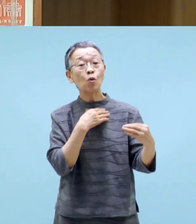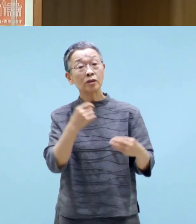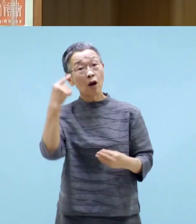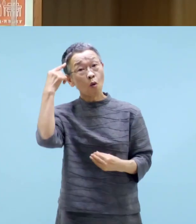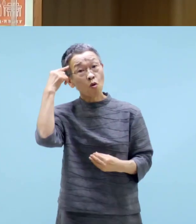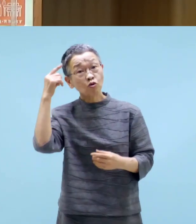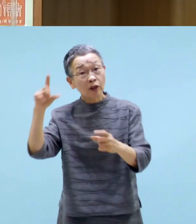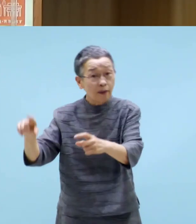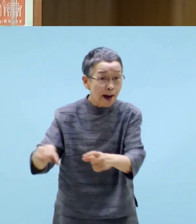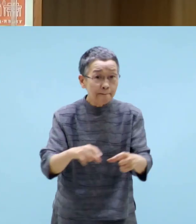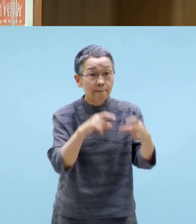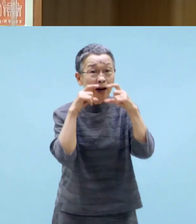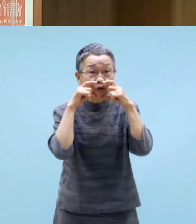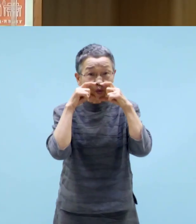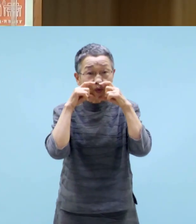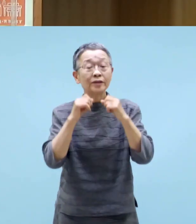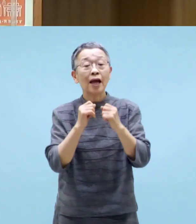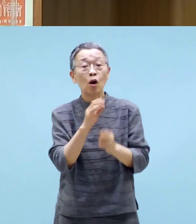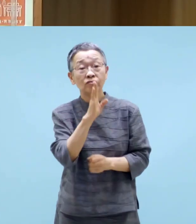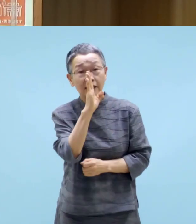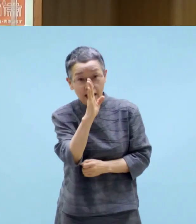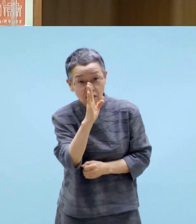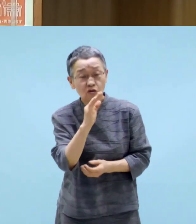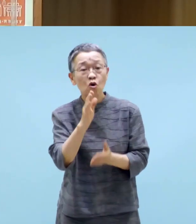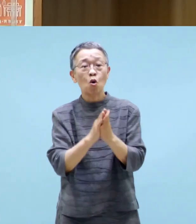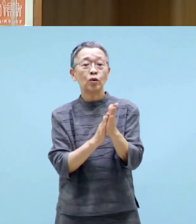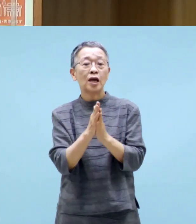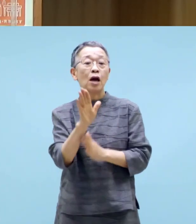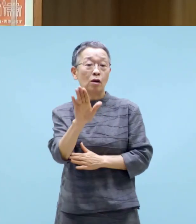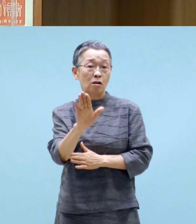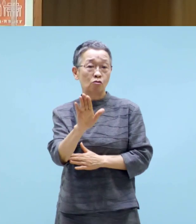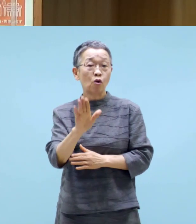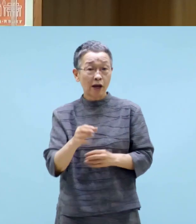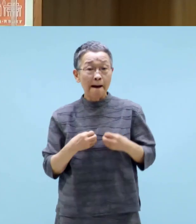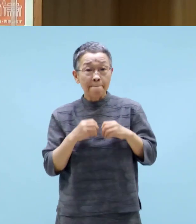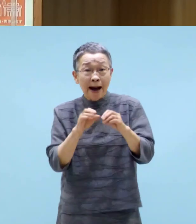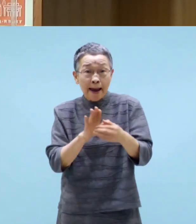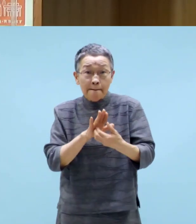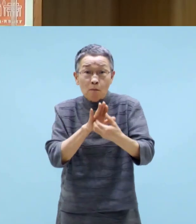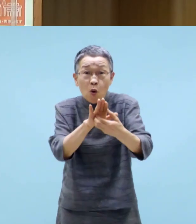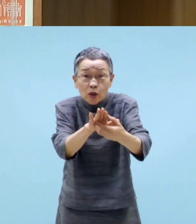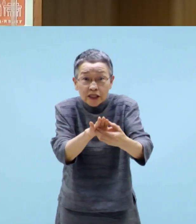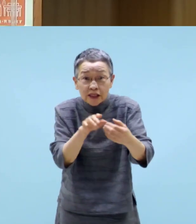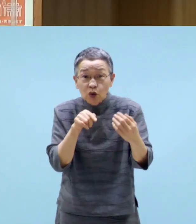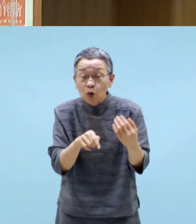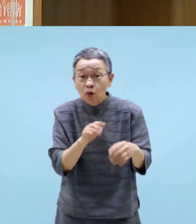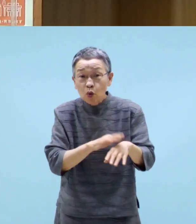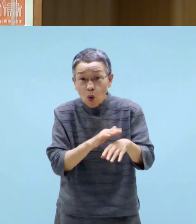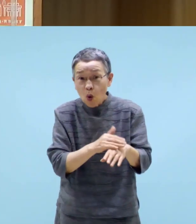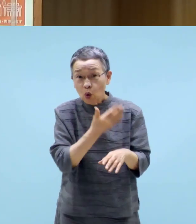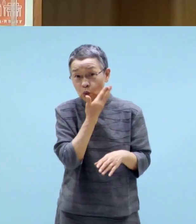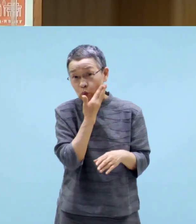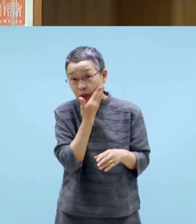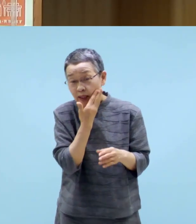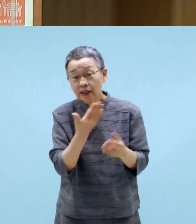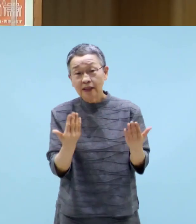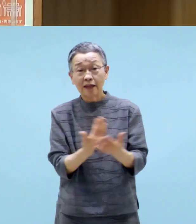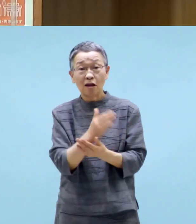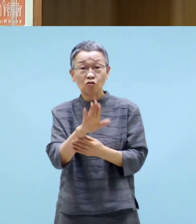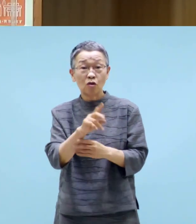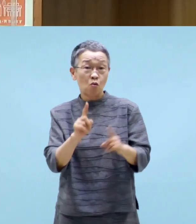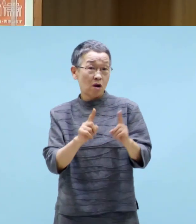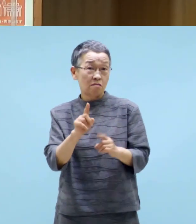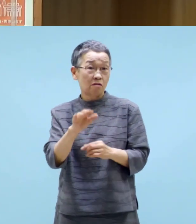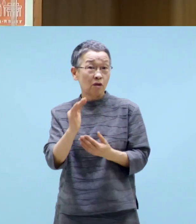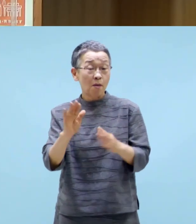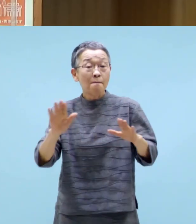ださいということをお願いしています。ですからそれがまん延防止等重点措置の対象になっているのかいないかの違いで、我々としてはもうす